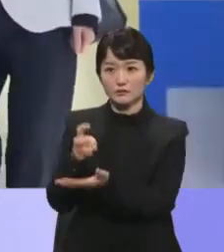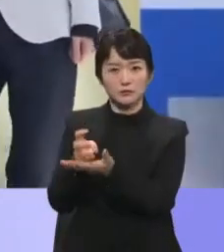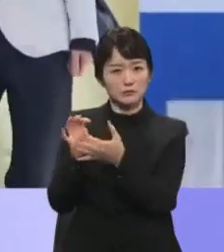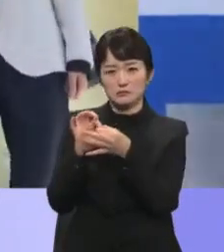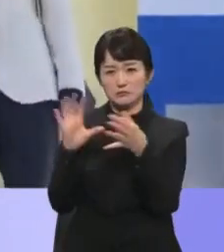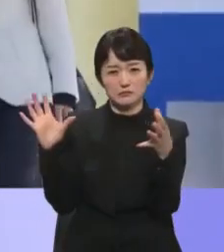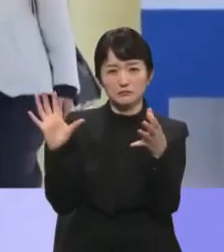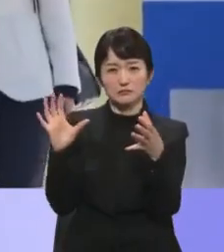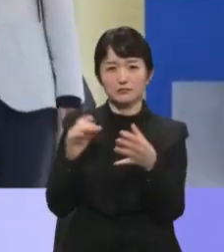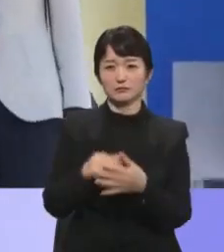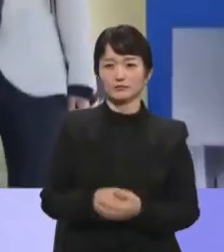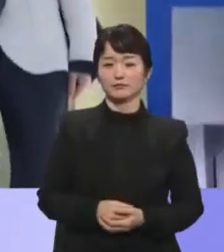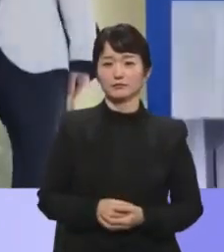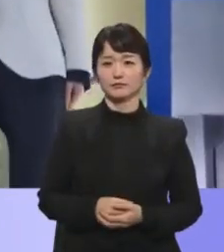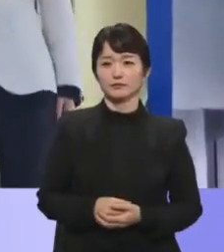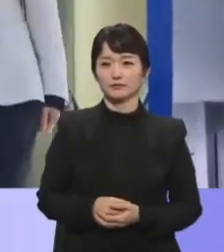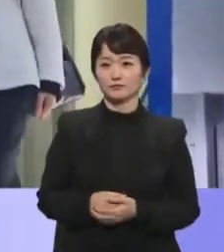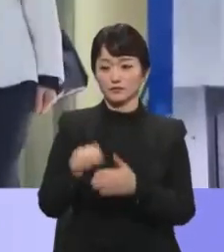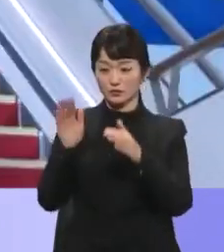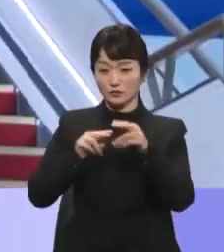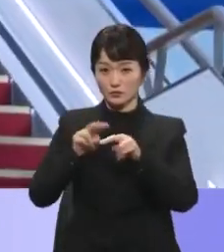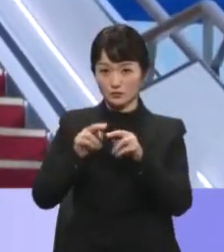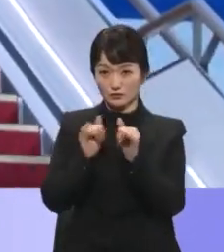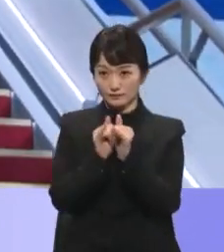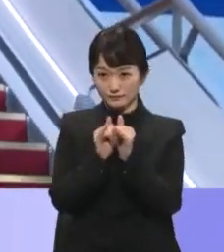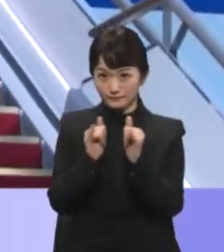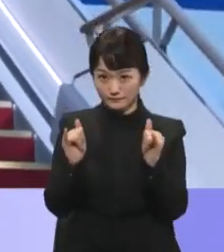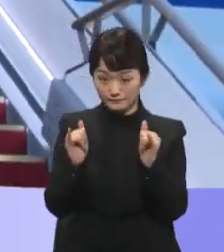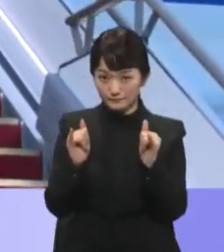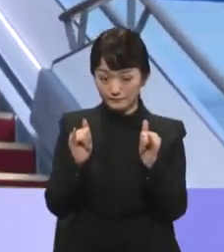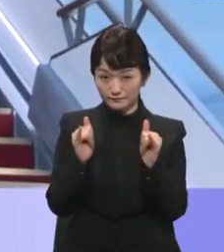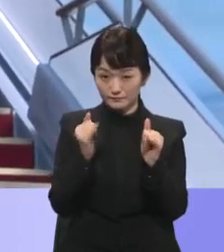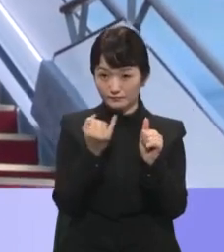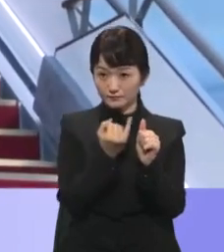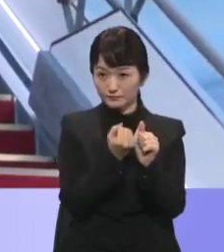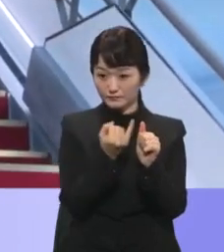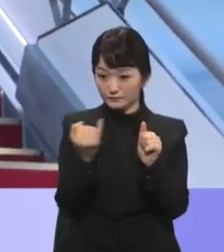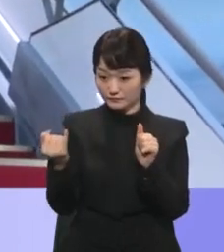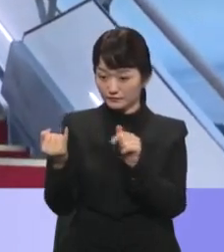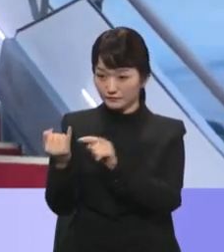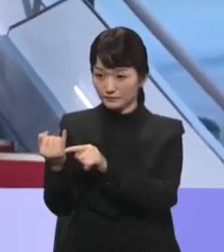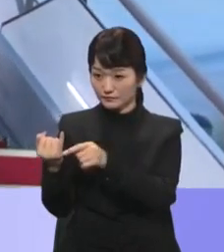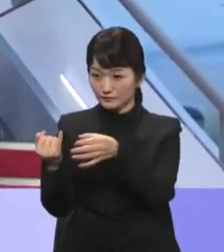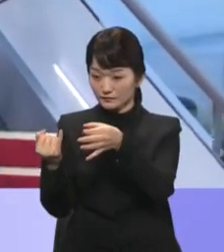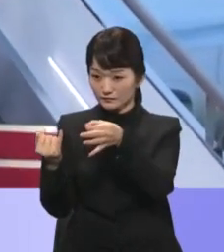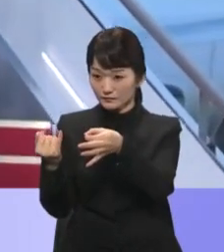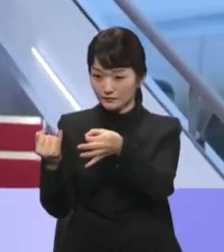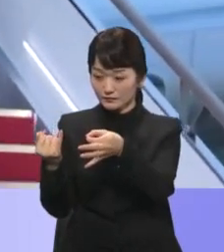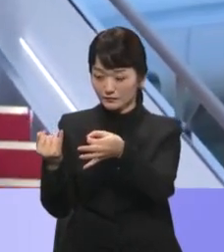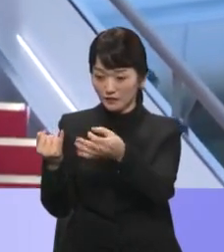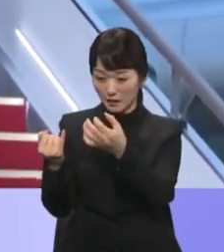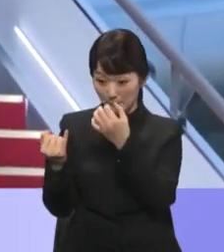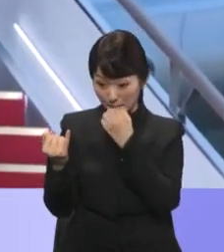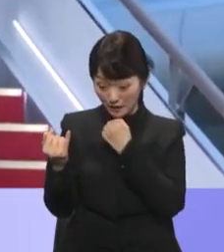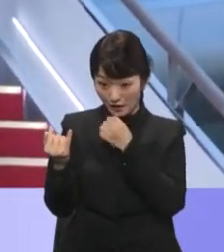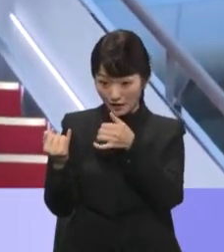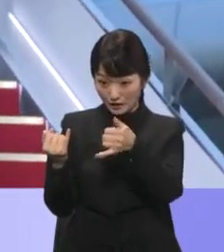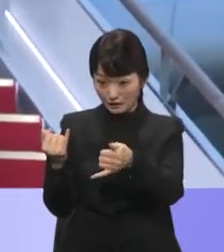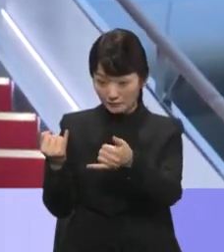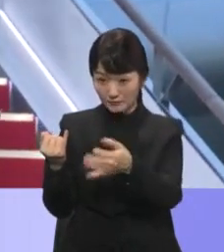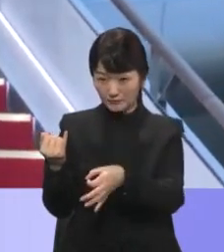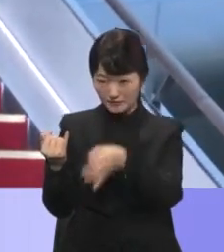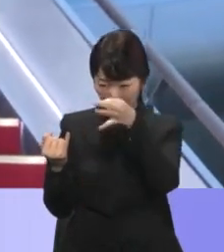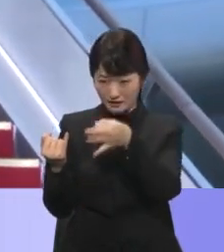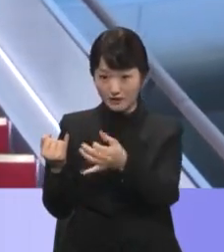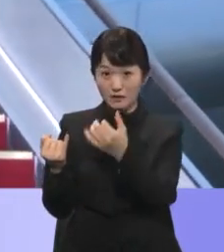예 어 근데 이제 다만 그 공직자가 어 배우자가 금품을 수수한 사실을 인지했으면 당연히 그 공직자를